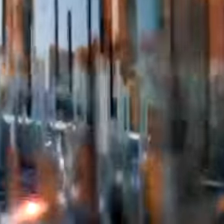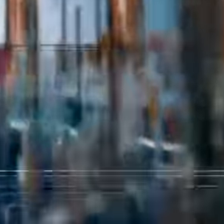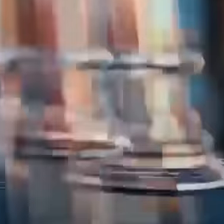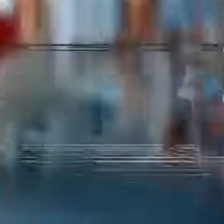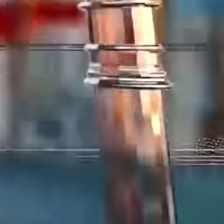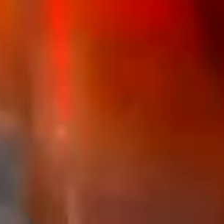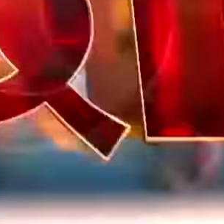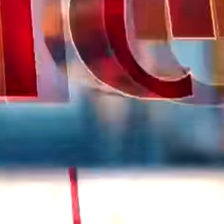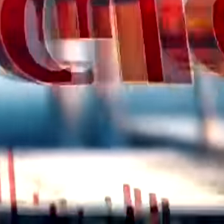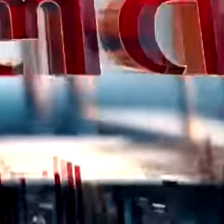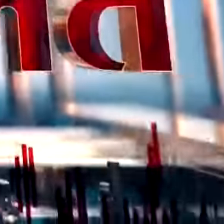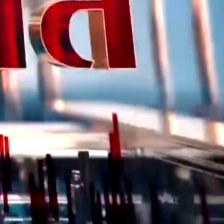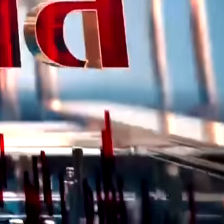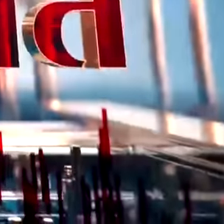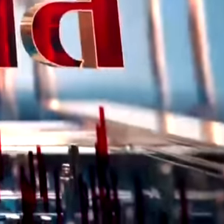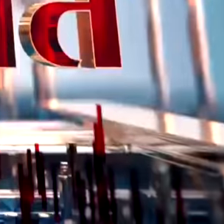के साथ।